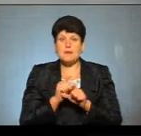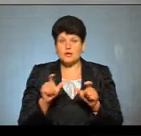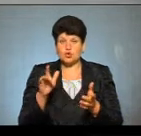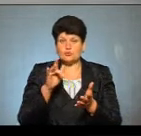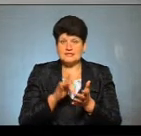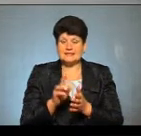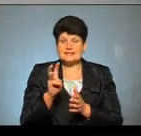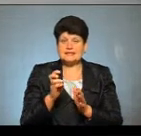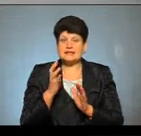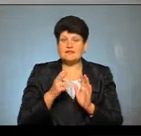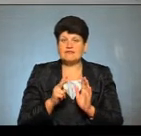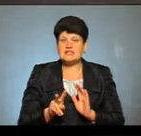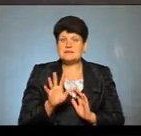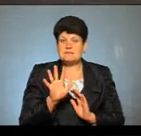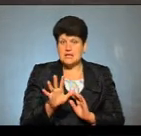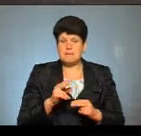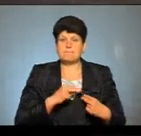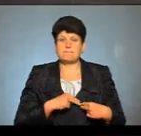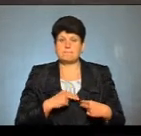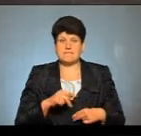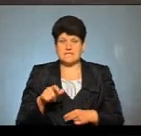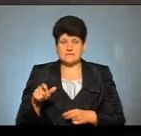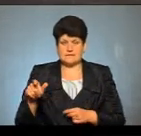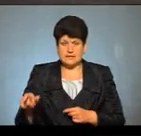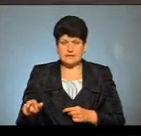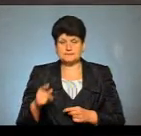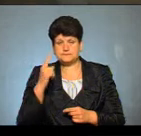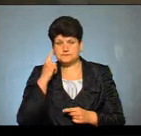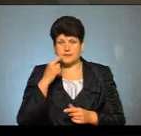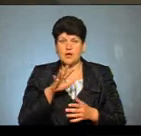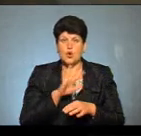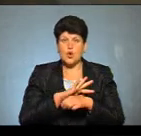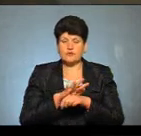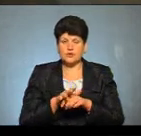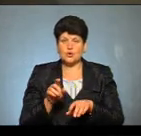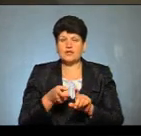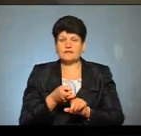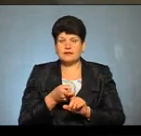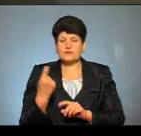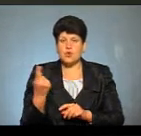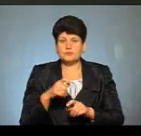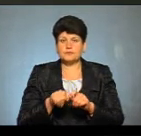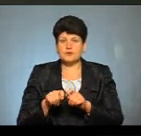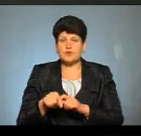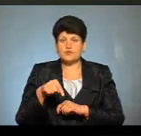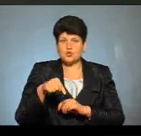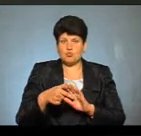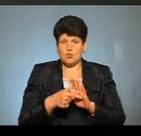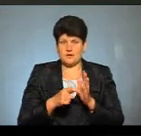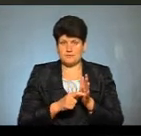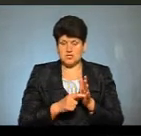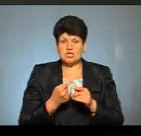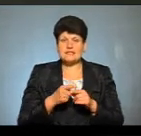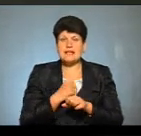зараз 325 працівників, розповіла Оксана Чайчук. Підозри на коронавірусну інфекцію в області досліджують у цьому приміщенні.